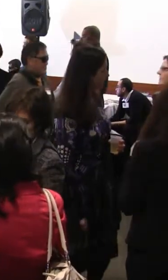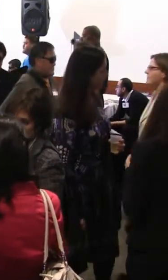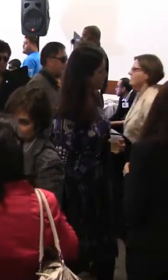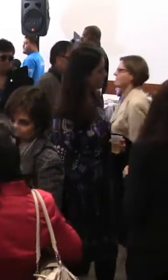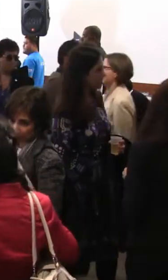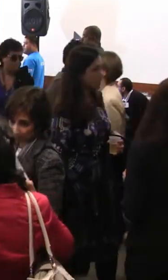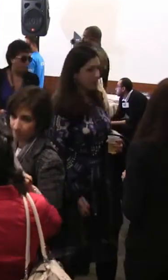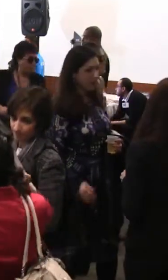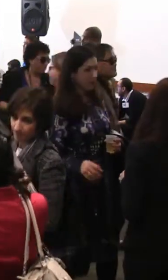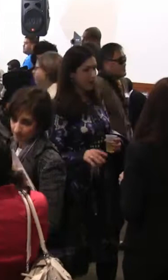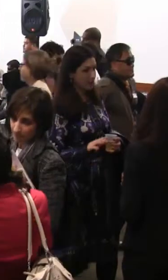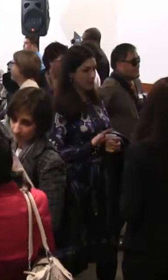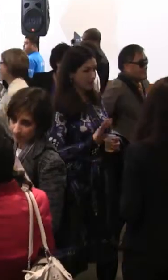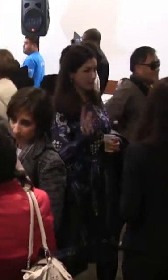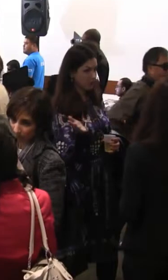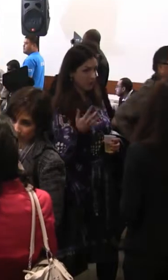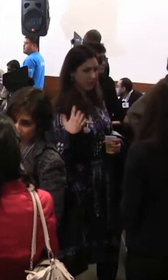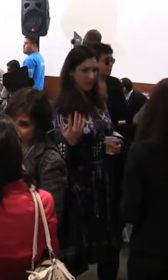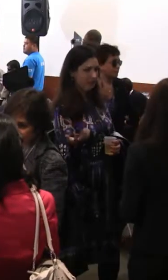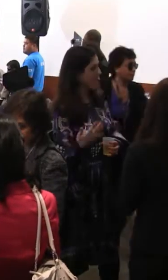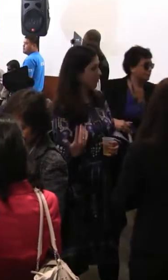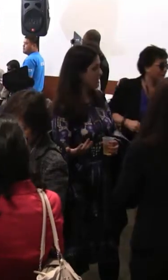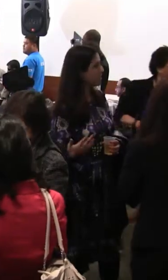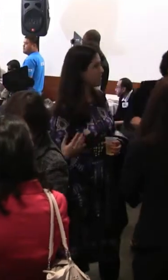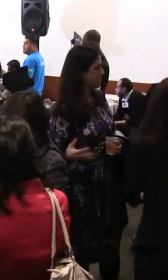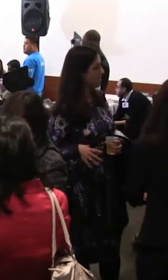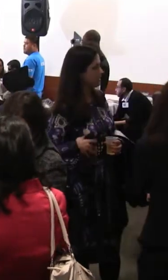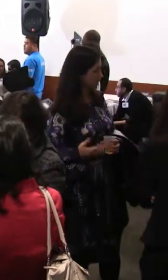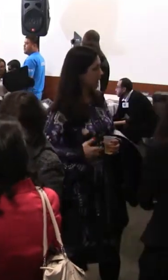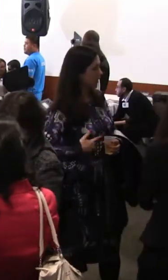àpèmọ́ra ṣẹ́ là ń pe tèmi dire.